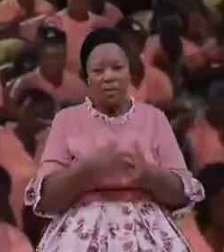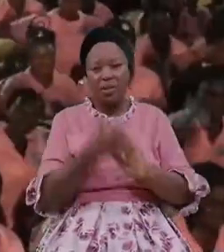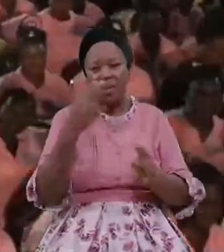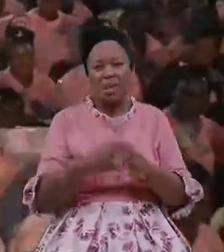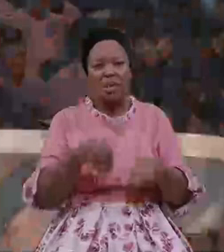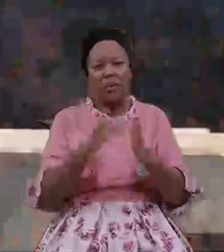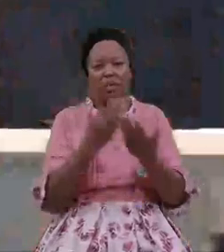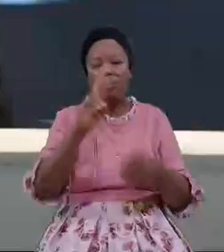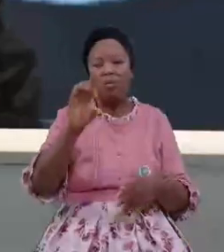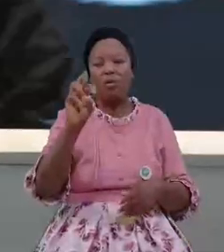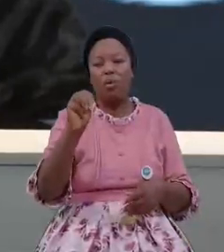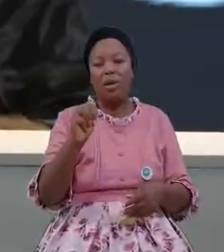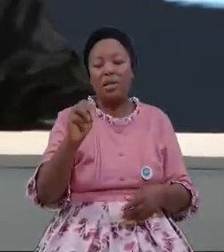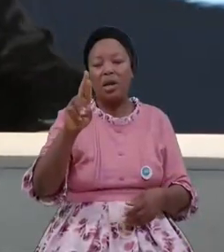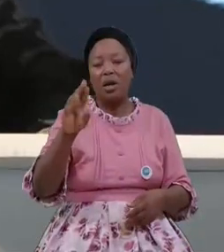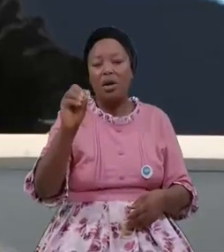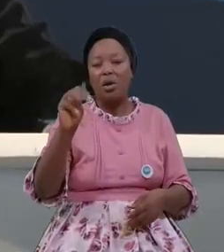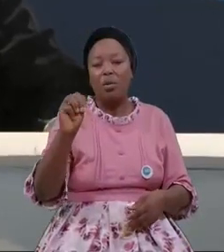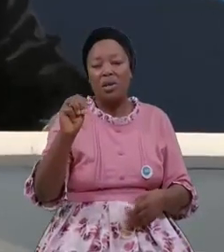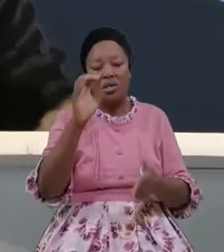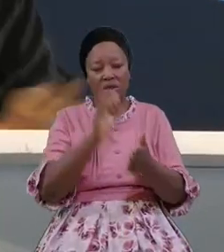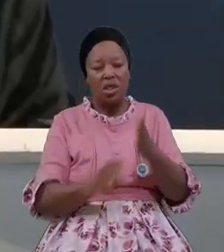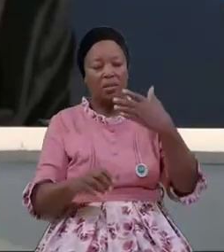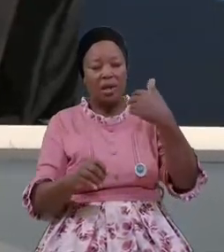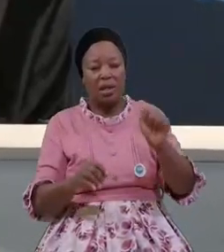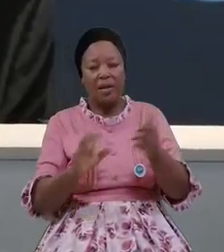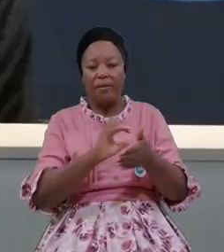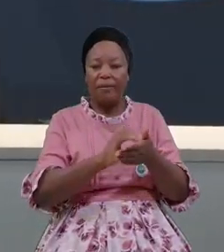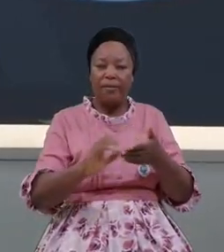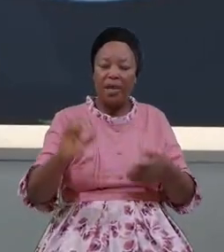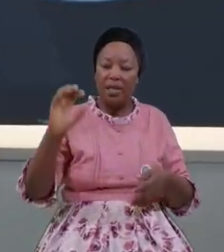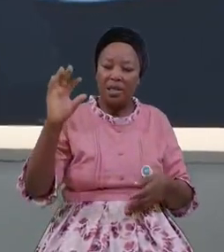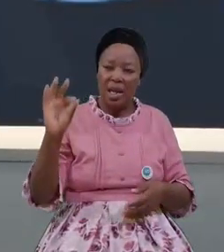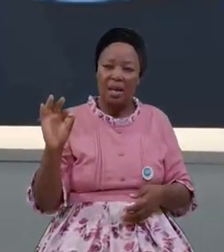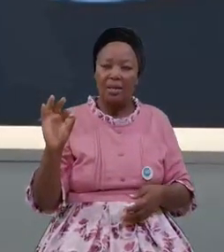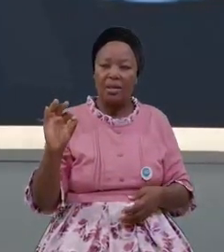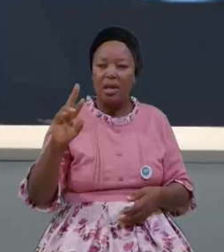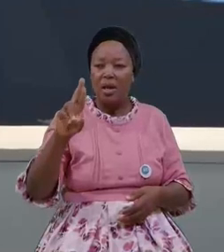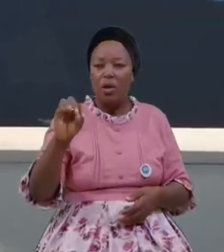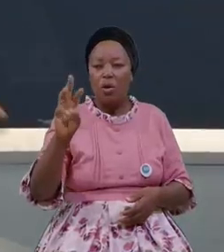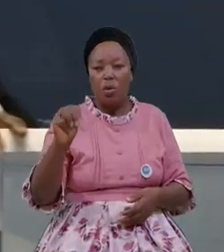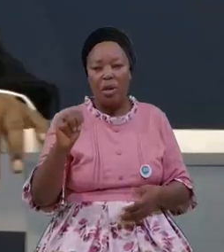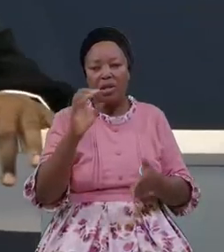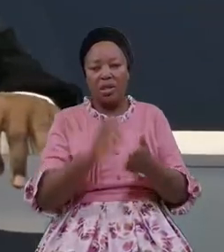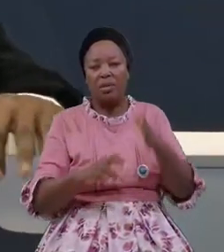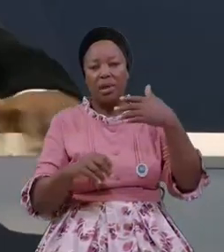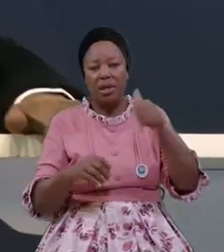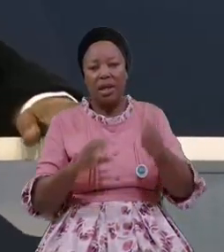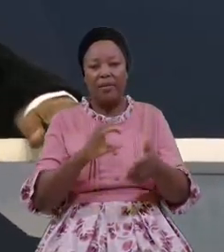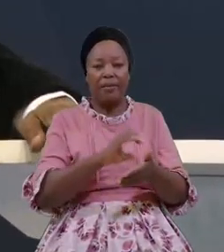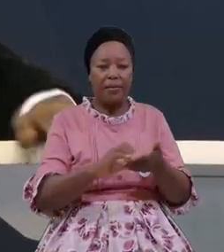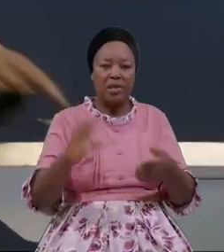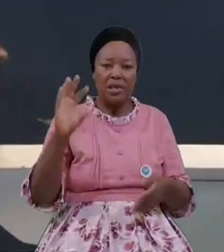au Romains chapitre 10 verset 9 Romains 10